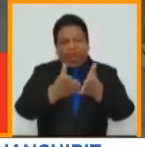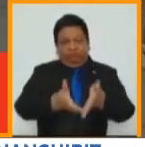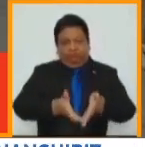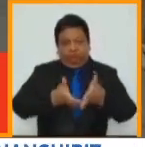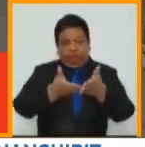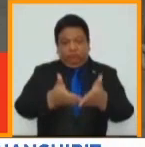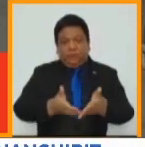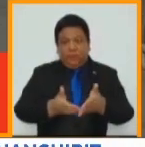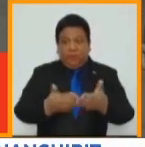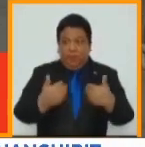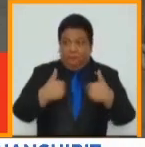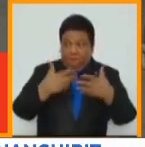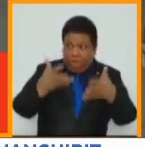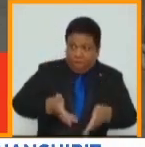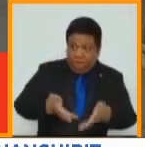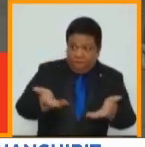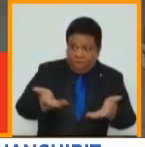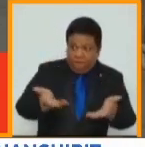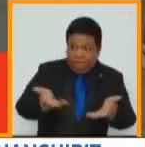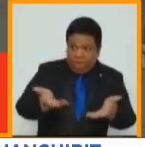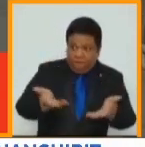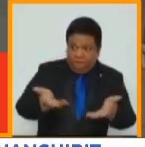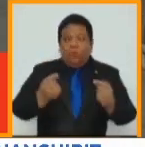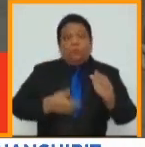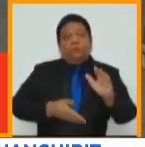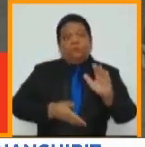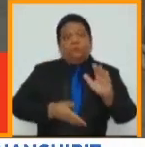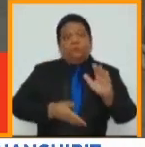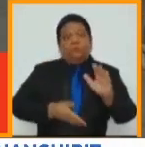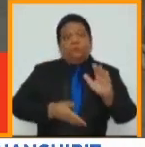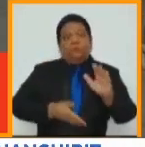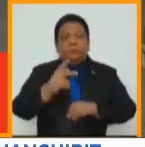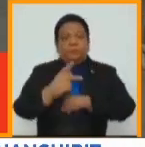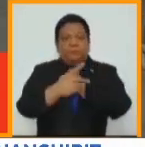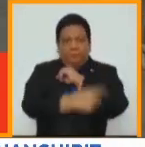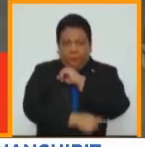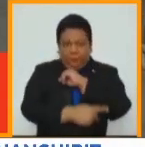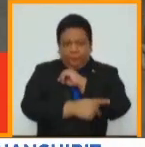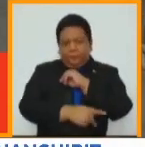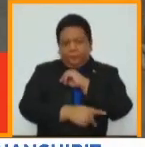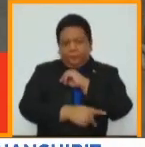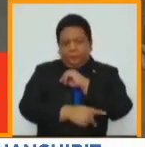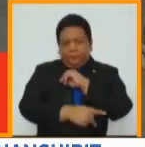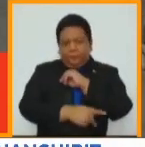uuwi sa kanilang mga probinsya para doon magdiwang ng Pasko kasama ang kanilang pamilya.